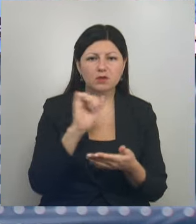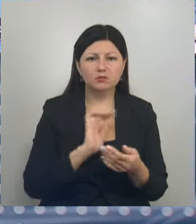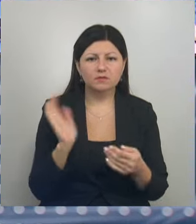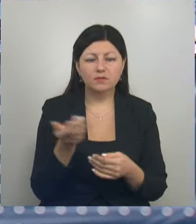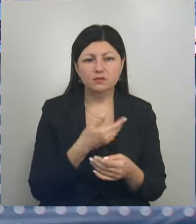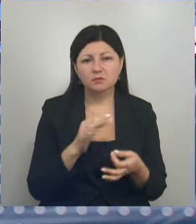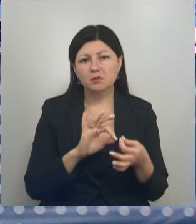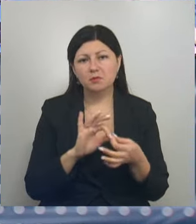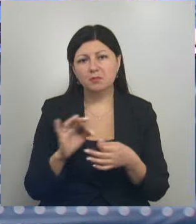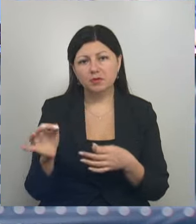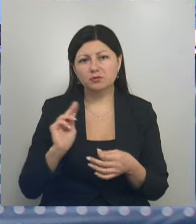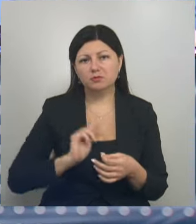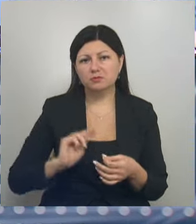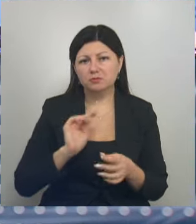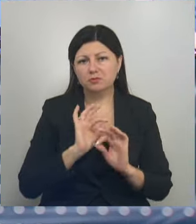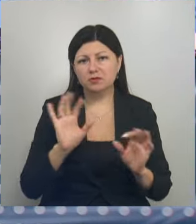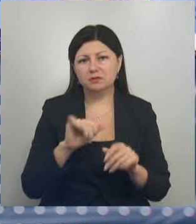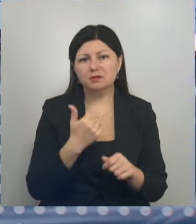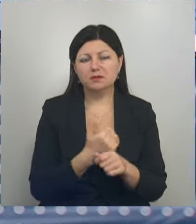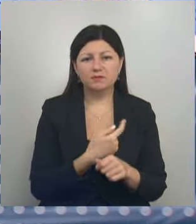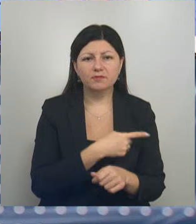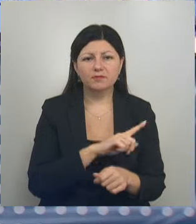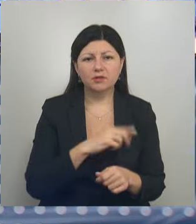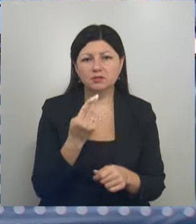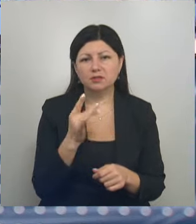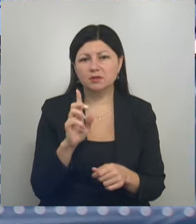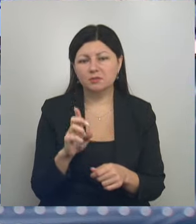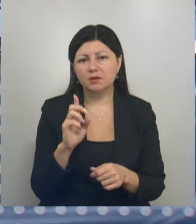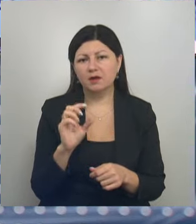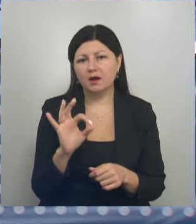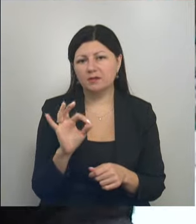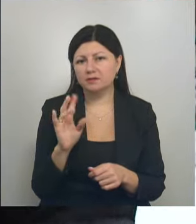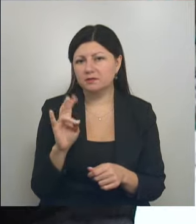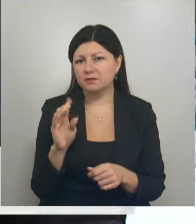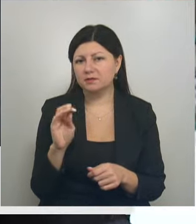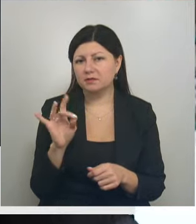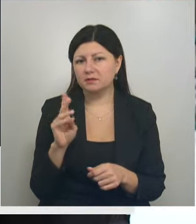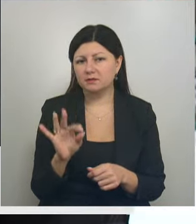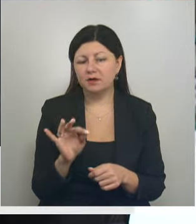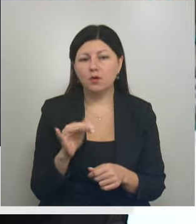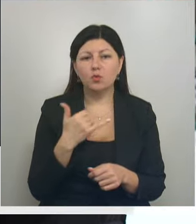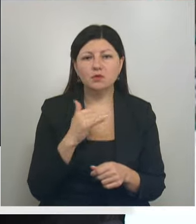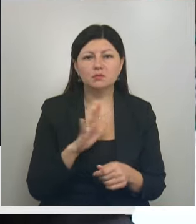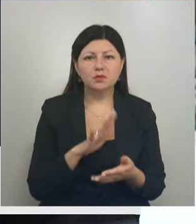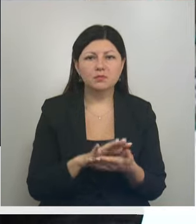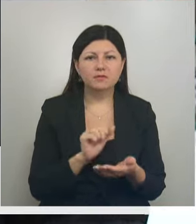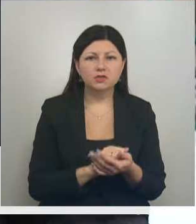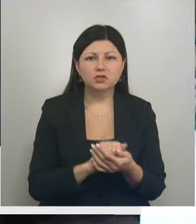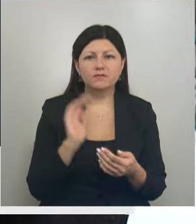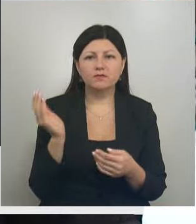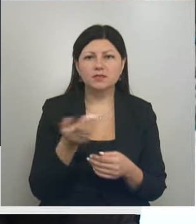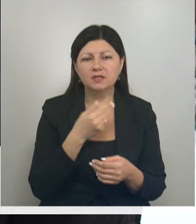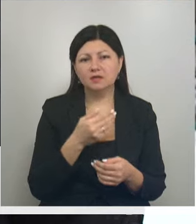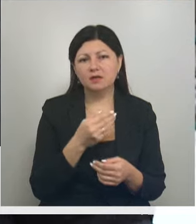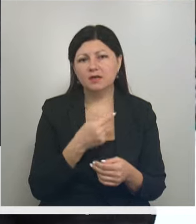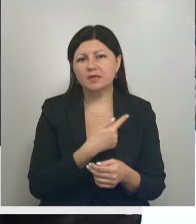Более подробно о ходе работ рассказала главный врач ЦРБ Олеся Нестеренко. У нас были повреждены фасады